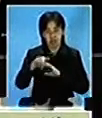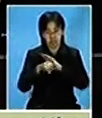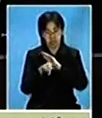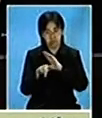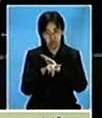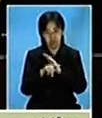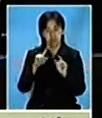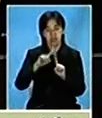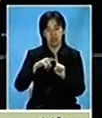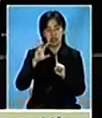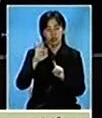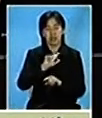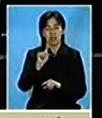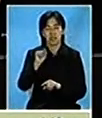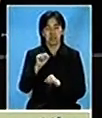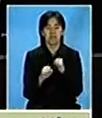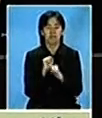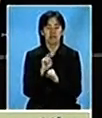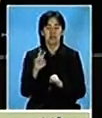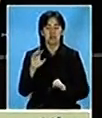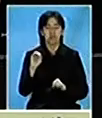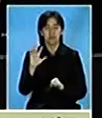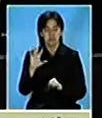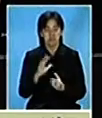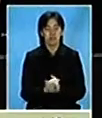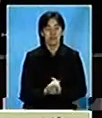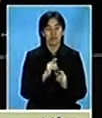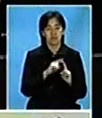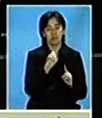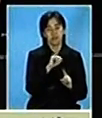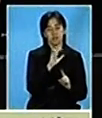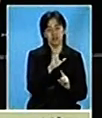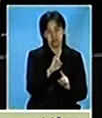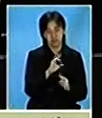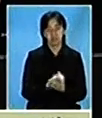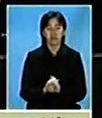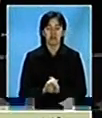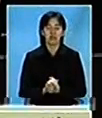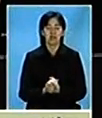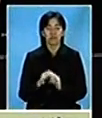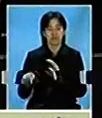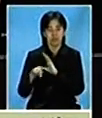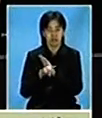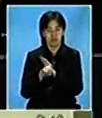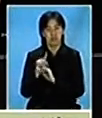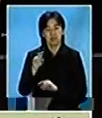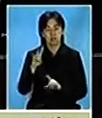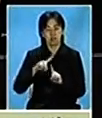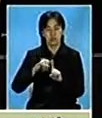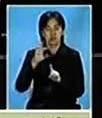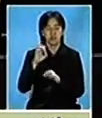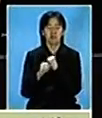ที่20กันยายน2555และครั้งที่17เมื่อวันพฤหัสบดีที่27กันยาย